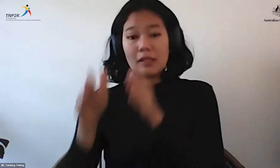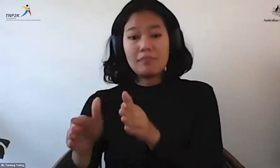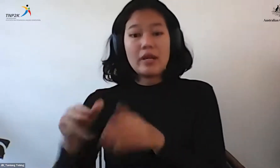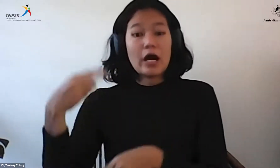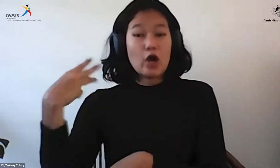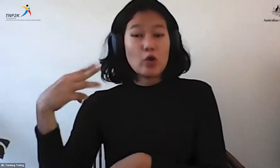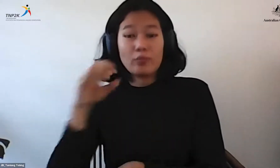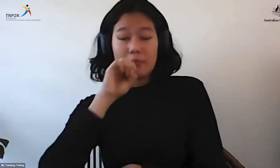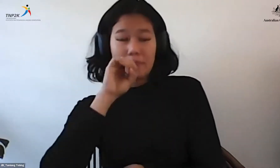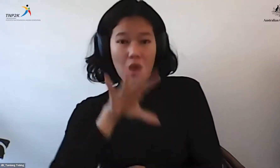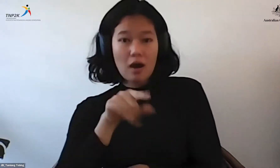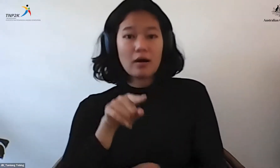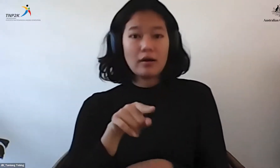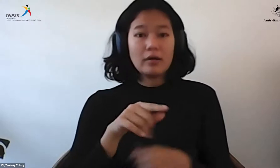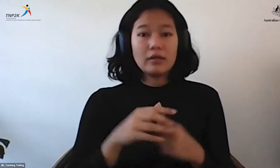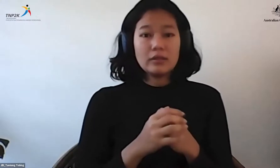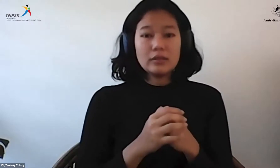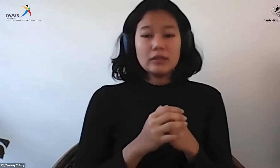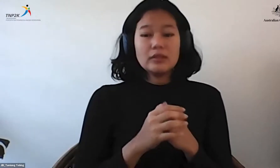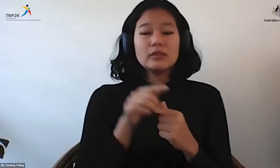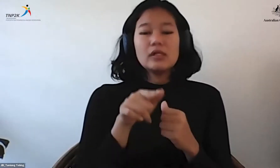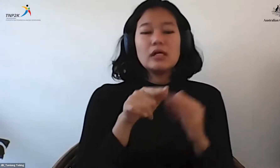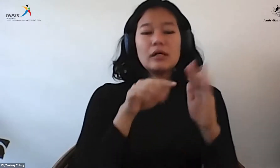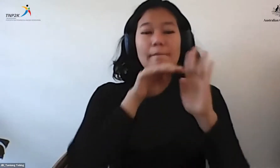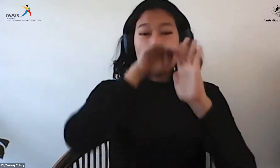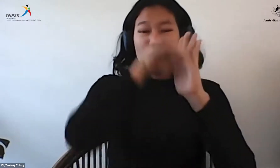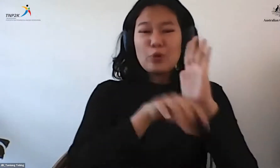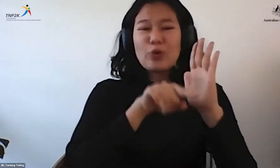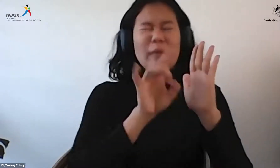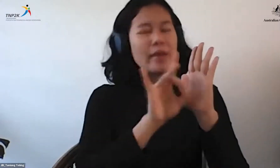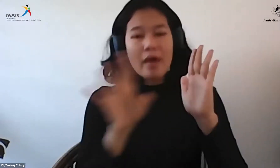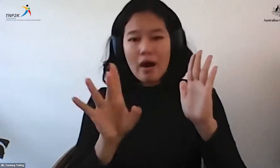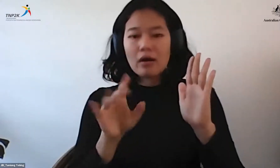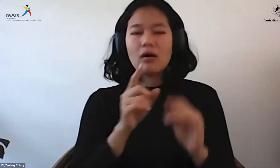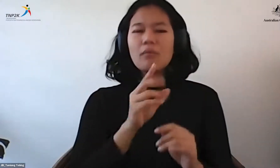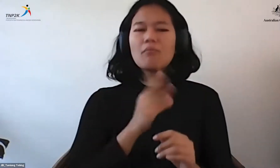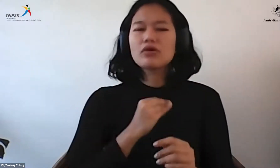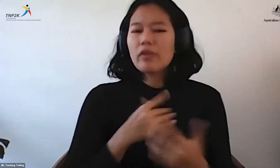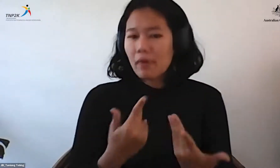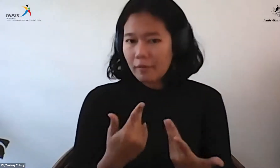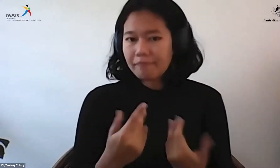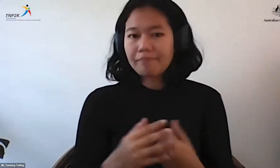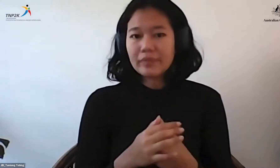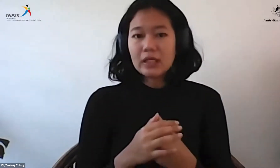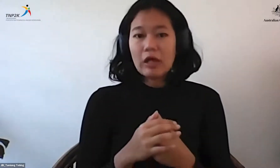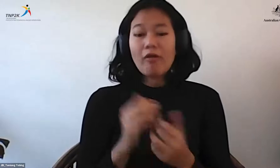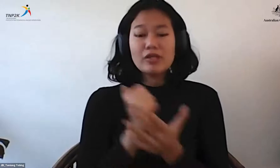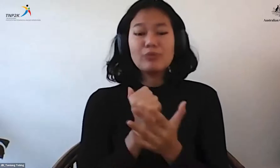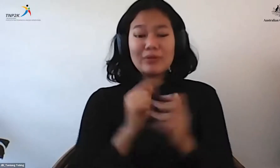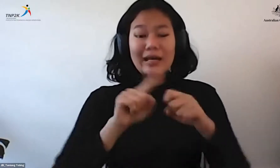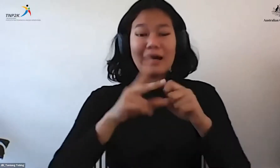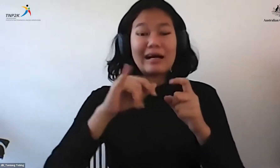this crisis is different. Maksudnya adalah kita telah menghadapi banyak krisis ya